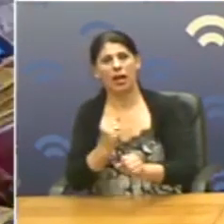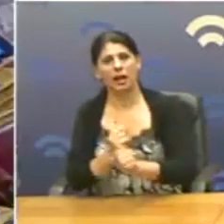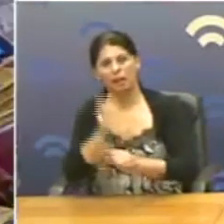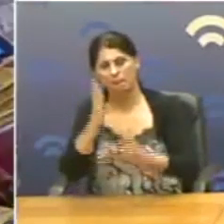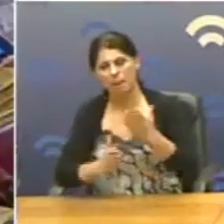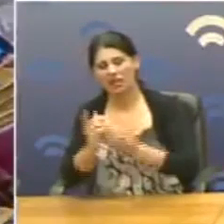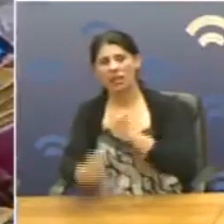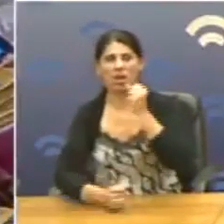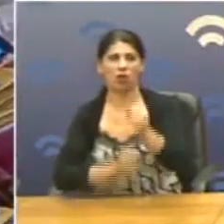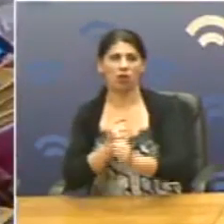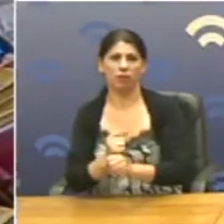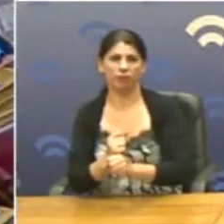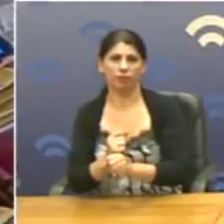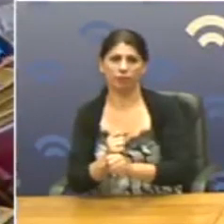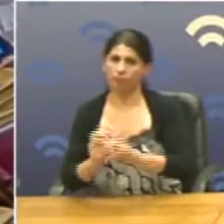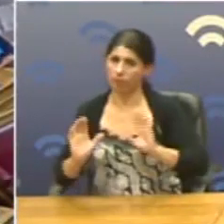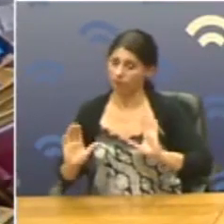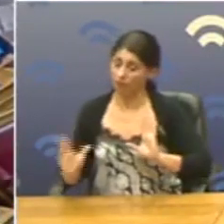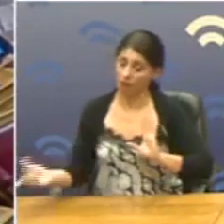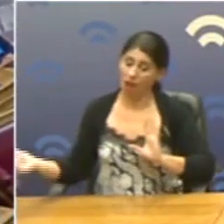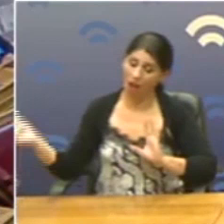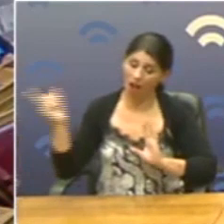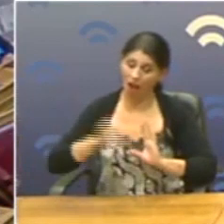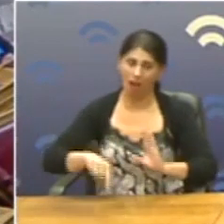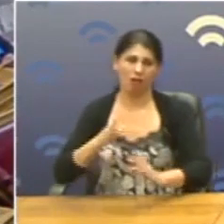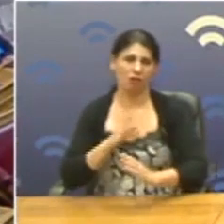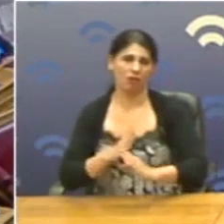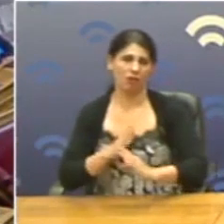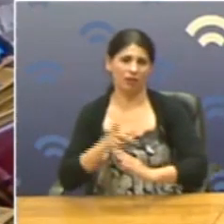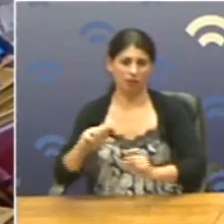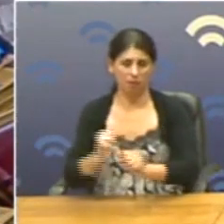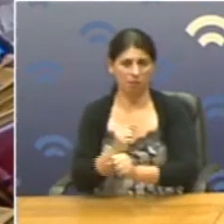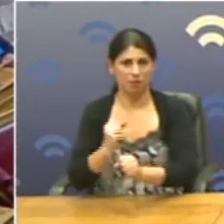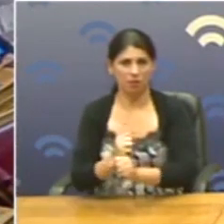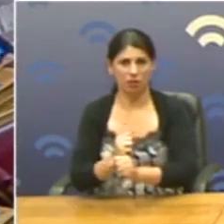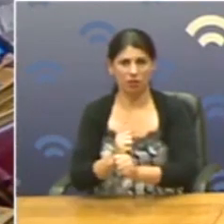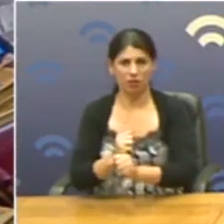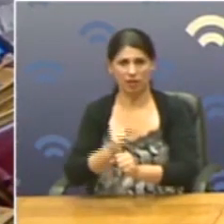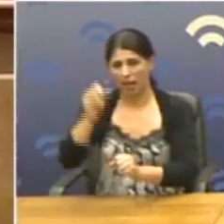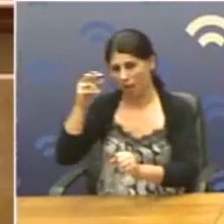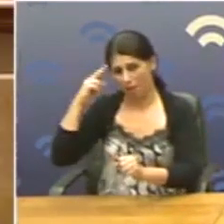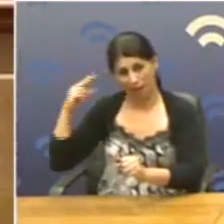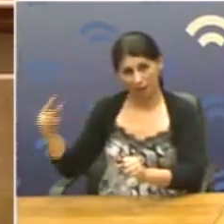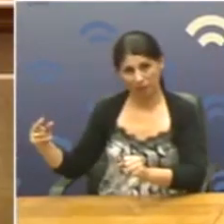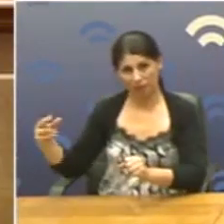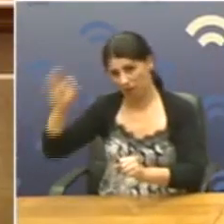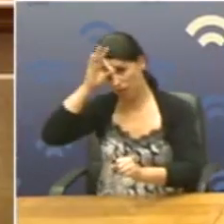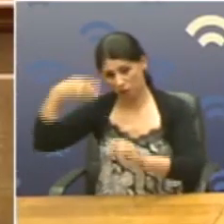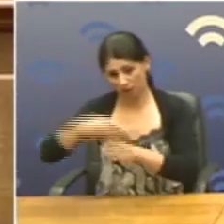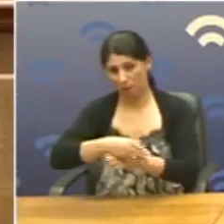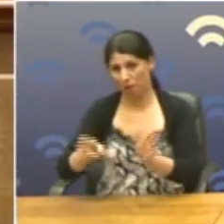μεσαίωνα. Κάτι άλλο επομένως κρύβεται πίσω από την επιμονή σας για το άσυλο. Κρύβεται ότι